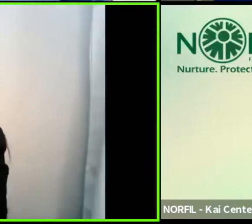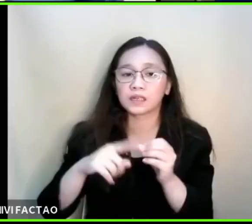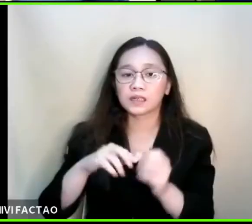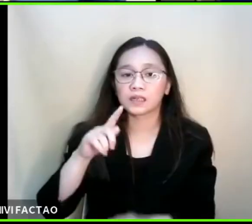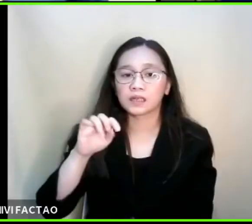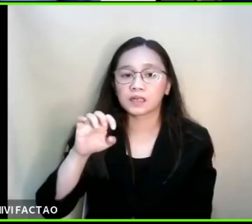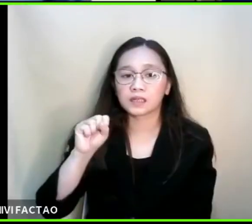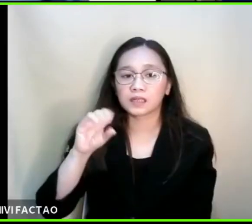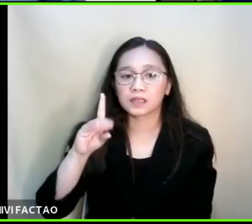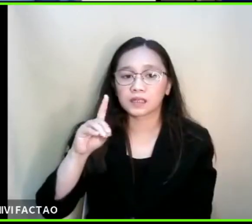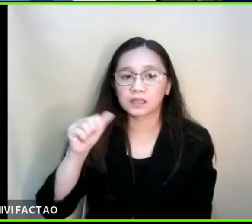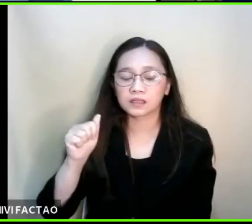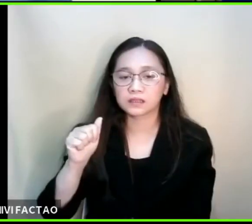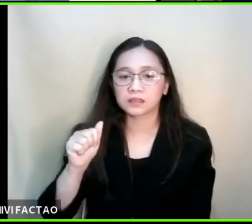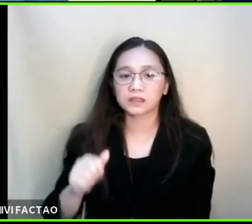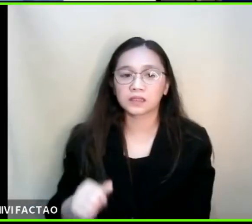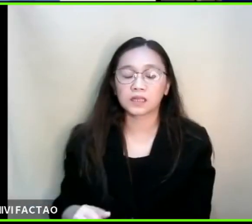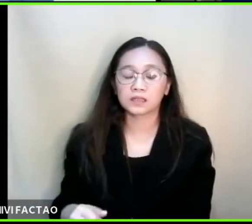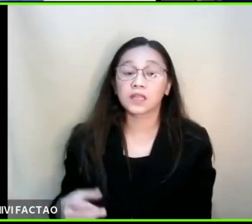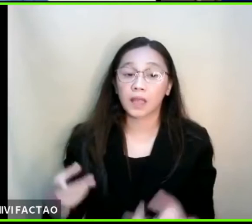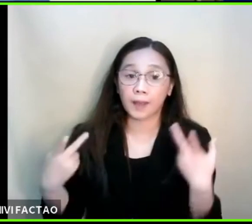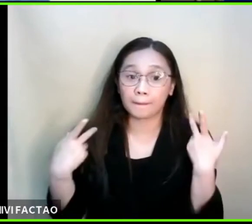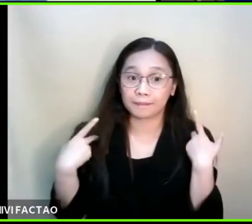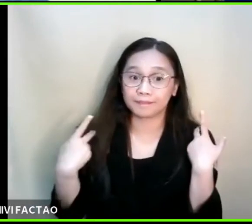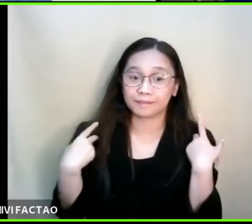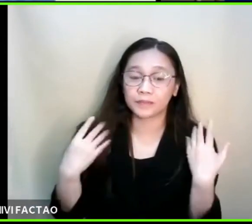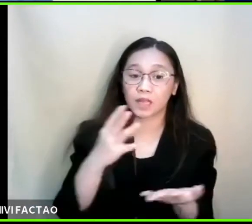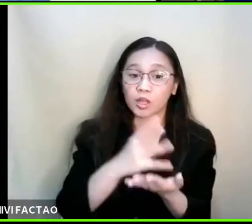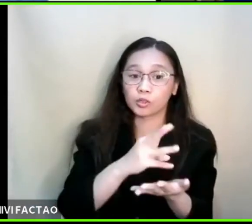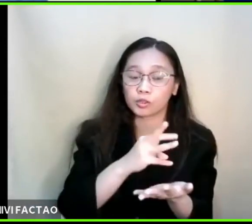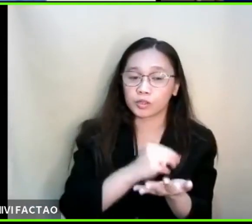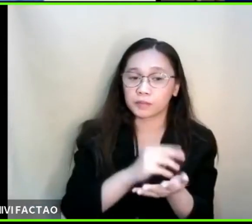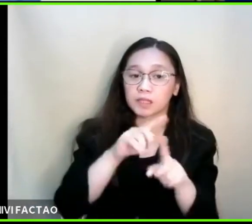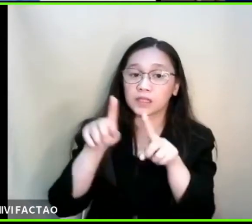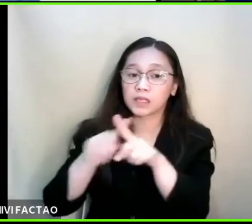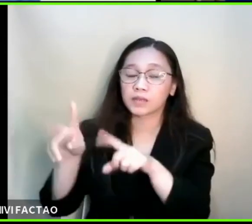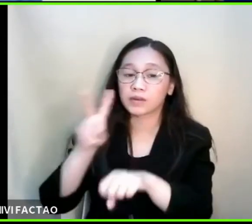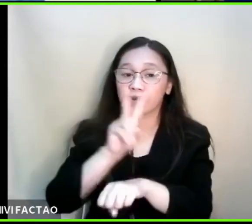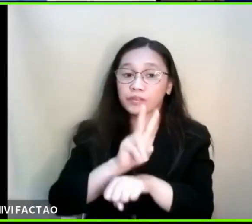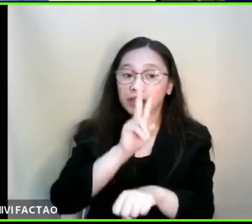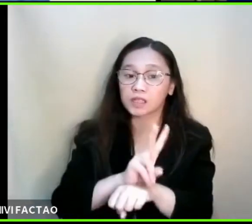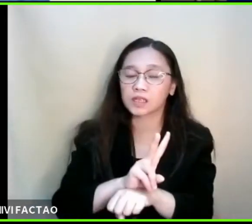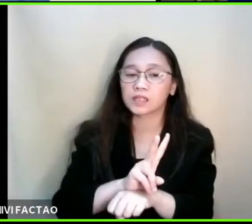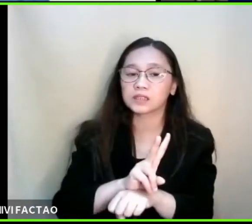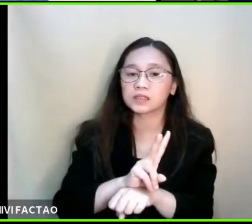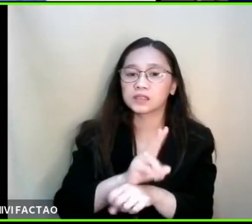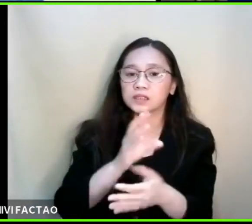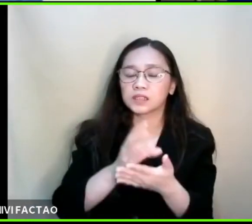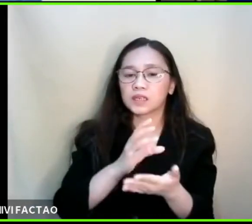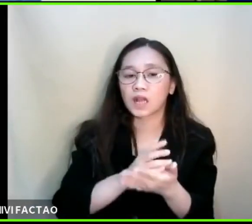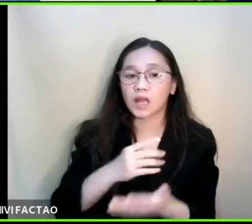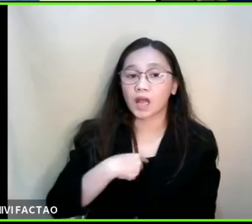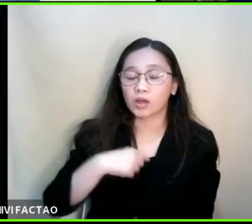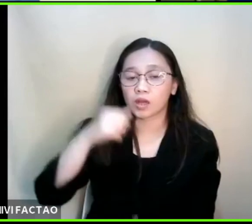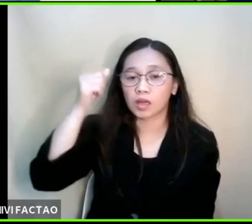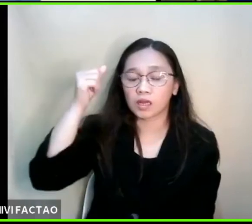with TESDA kasi is they have the curriculum, no, for different vocational courses. I am unaware